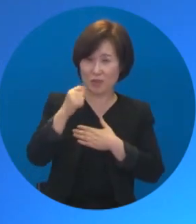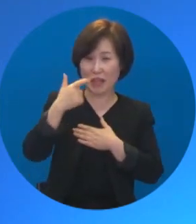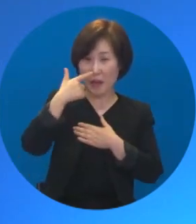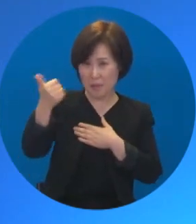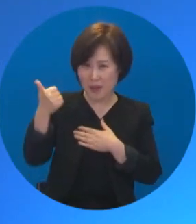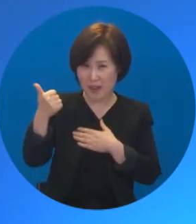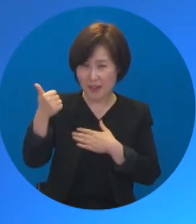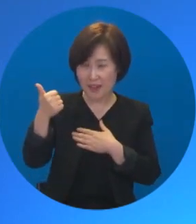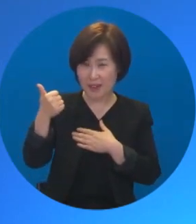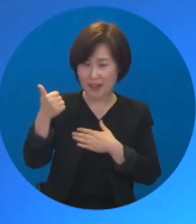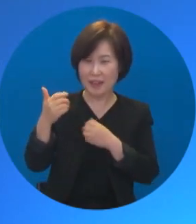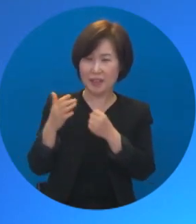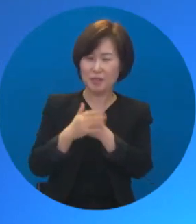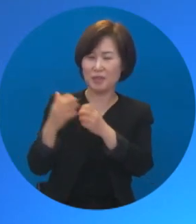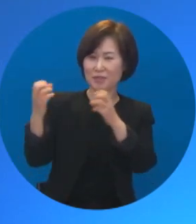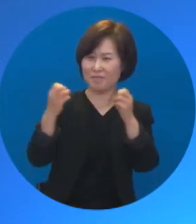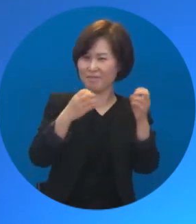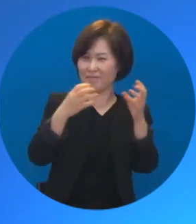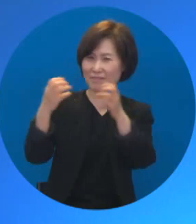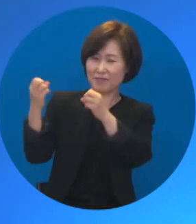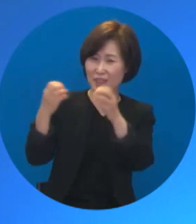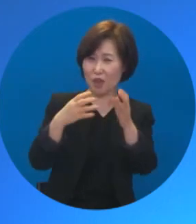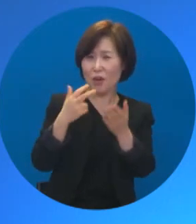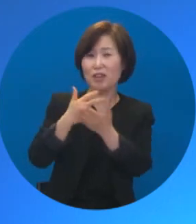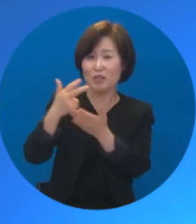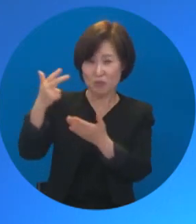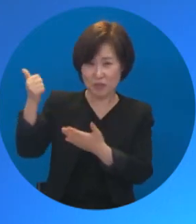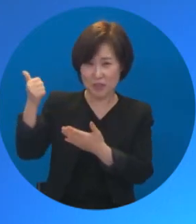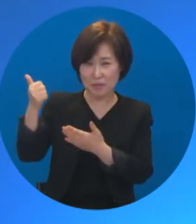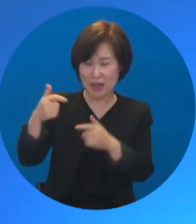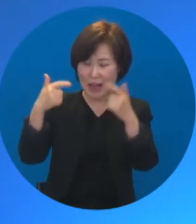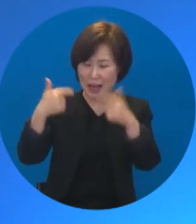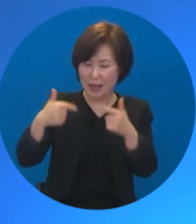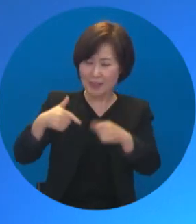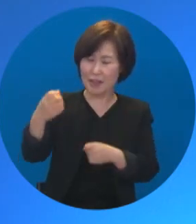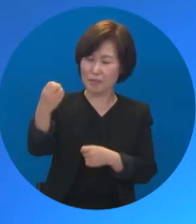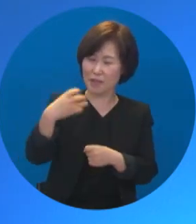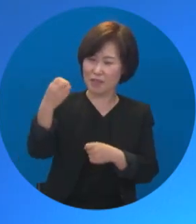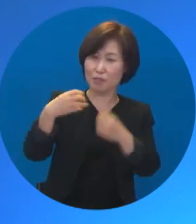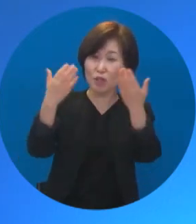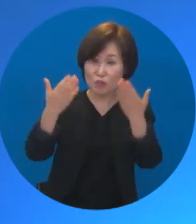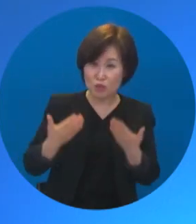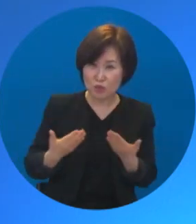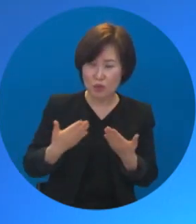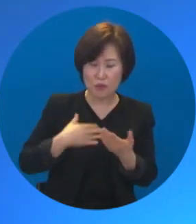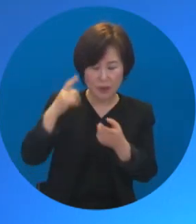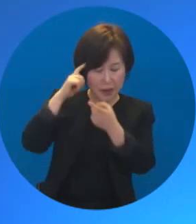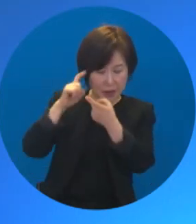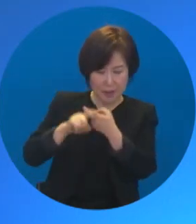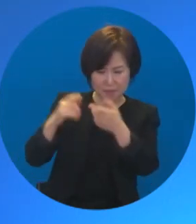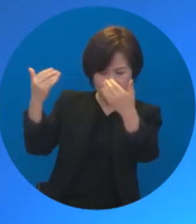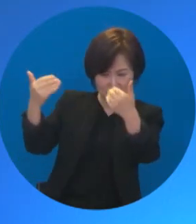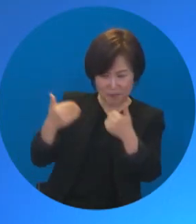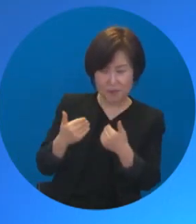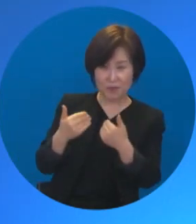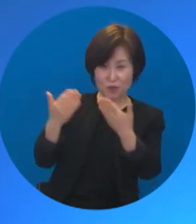아빠는 나와 대화하는 아버지시잖아요. 저에게 항상 말씀하시는 분이시고 저에게 관심 있는 분이신 걸 믿지만